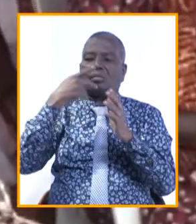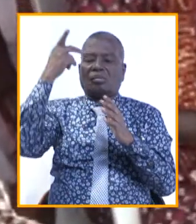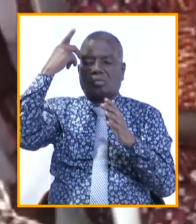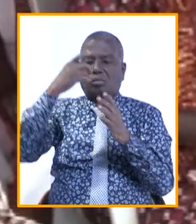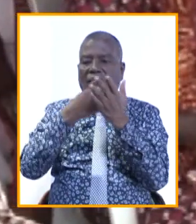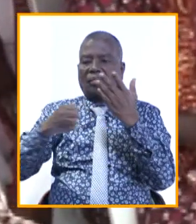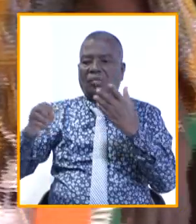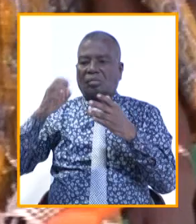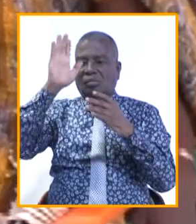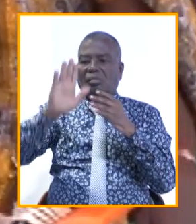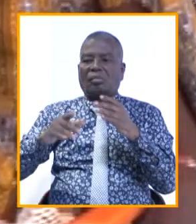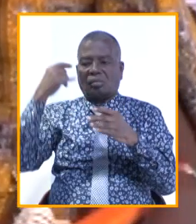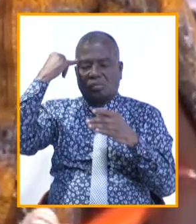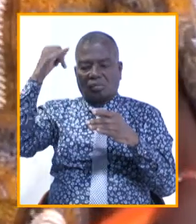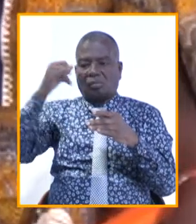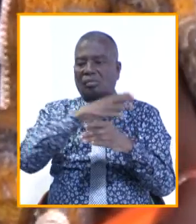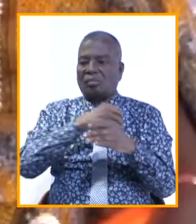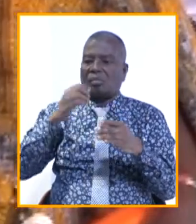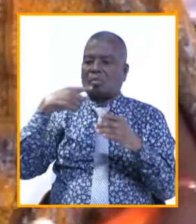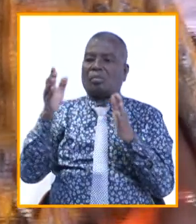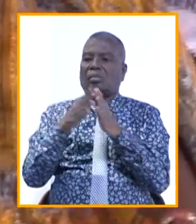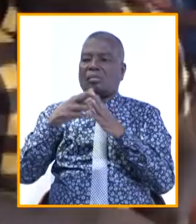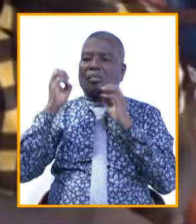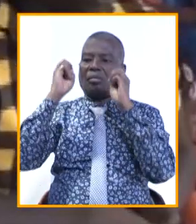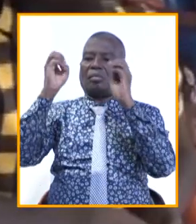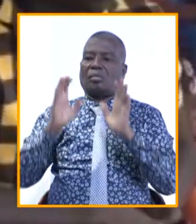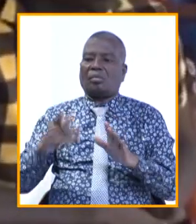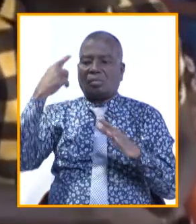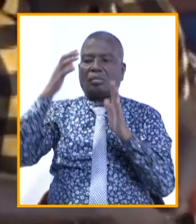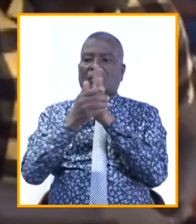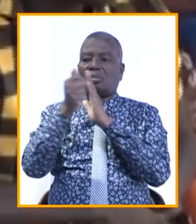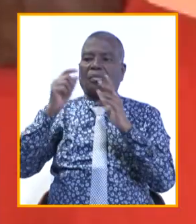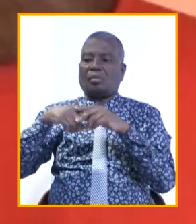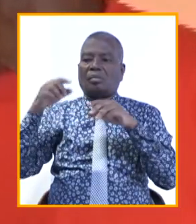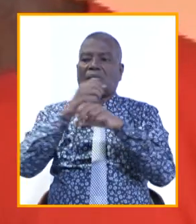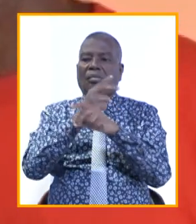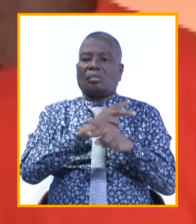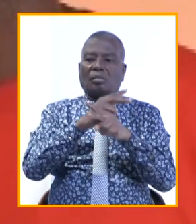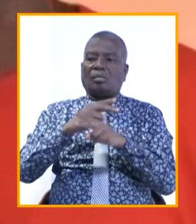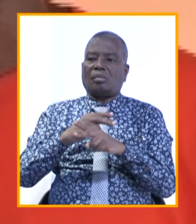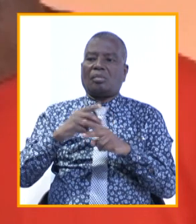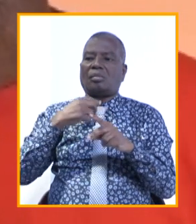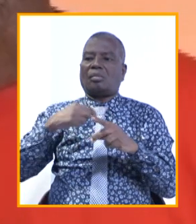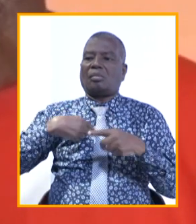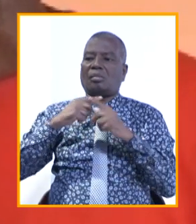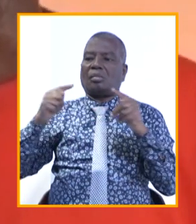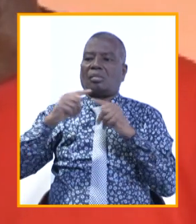d'élèves ont salué cette initiative et félicité les enseignants pour la qualité de l'encadrement. Je suis très